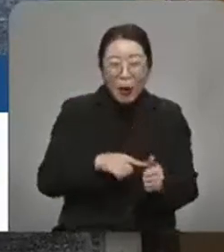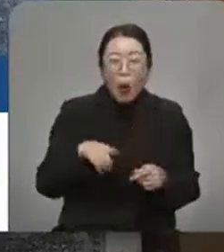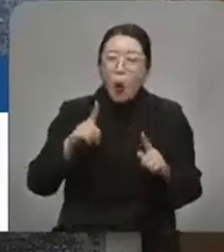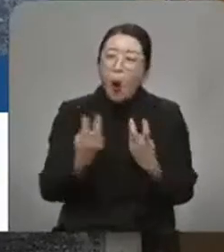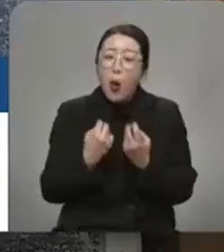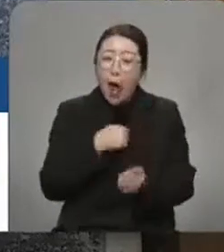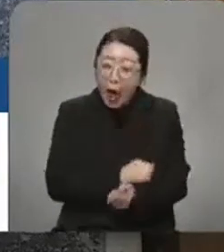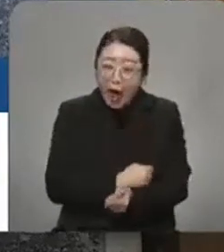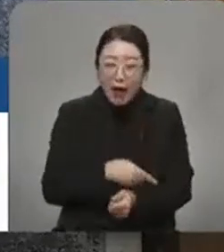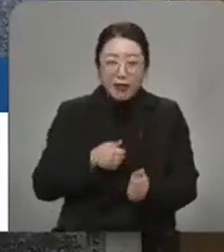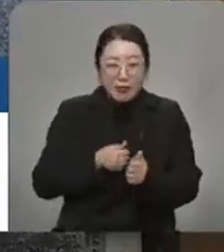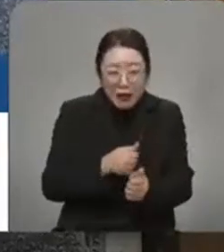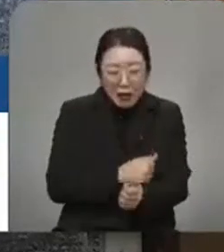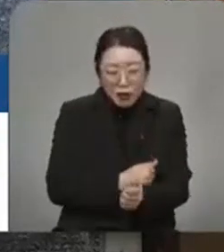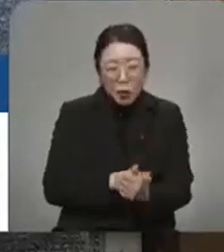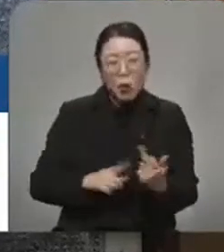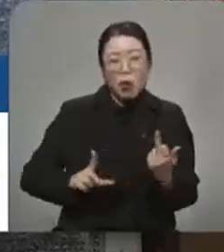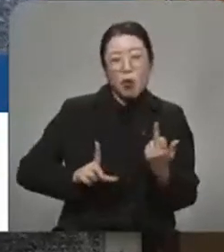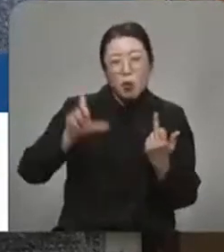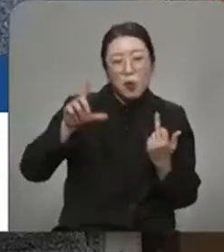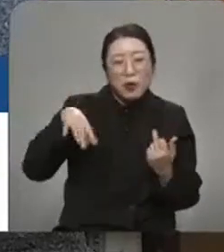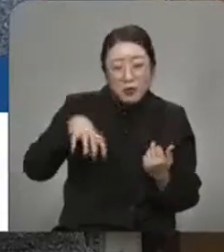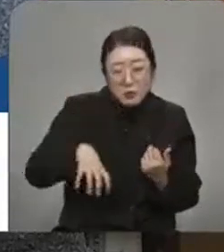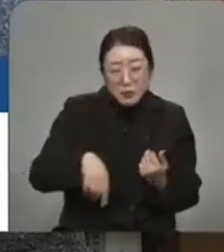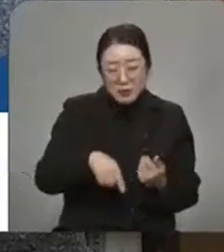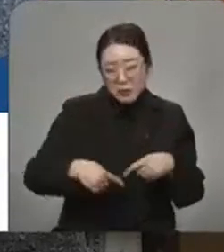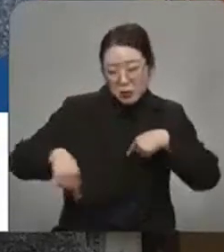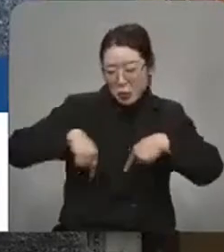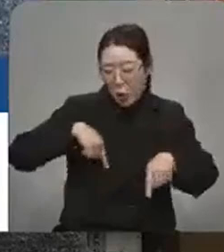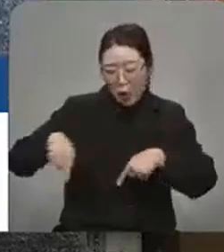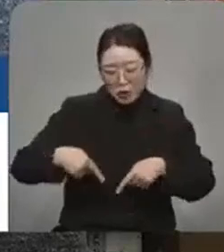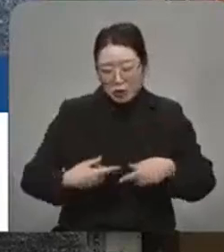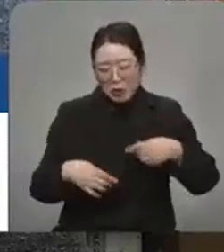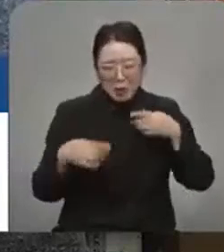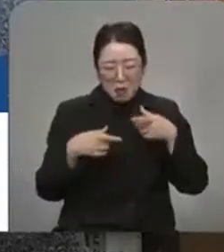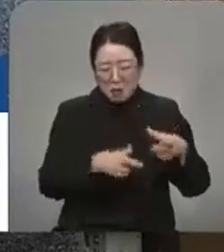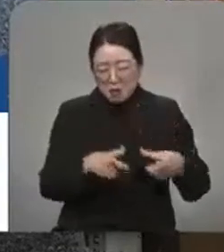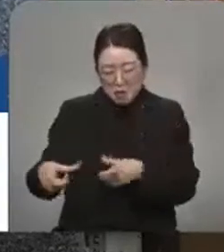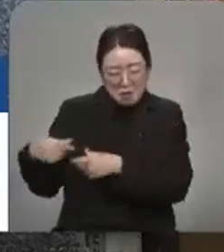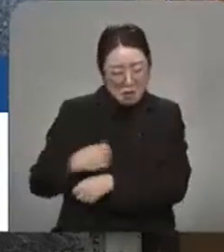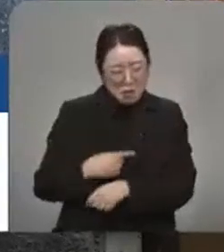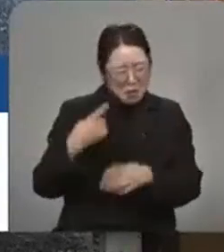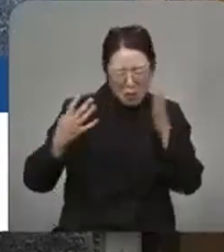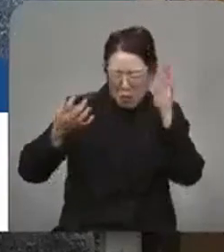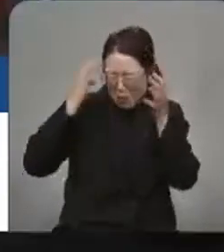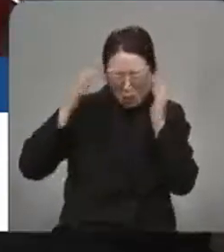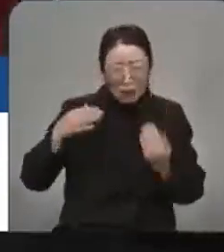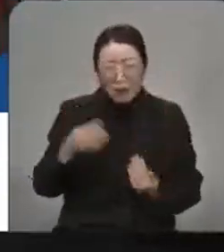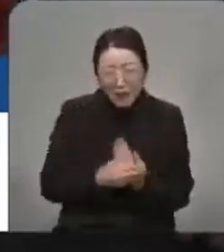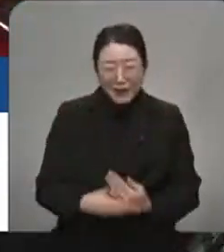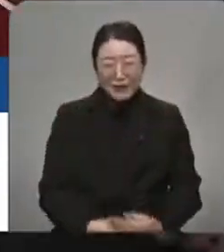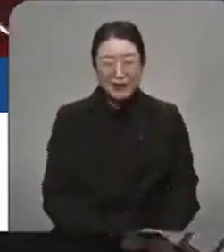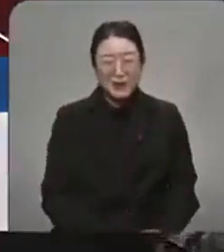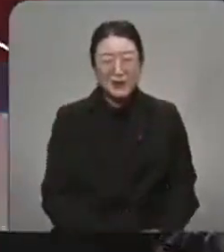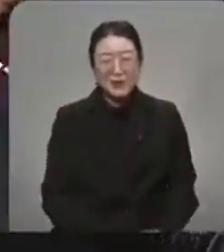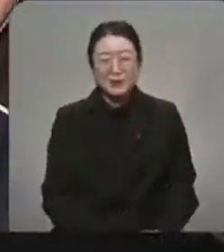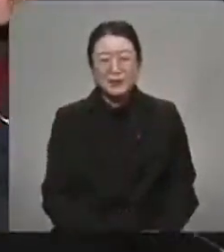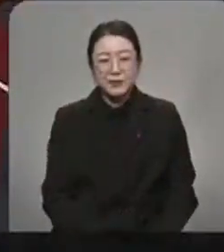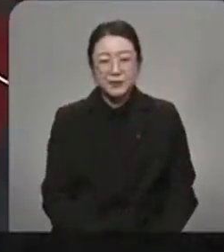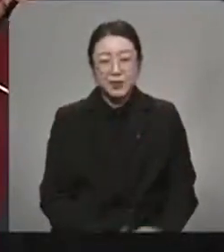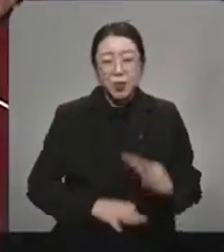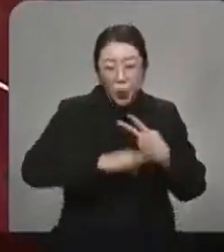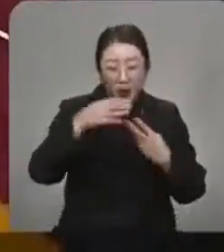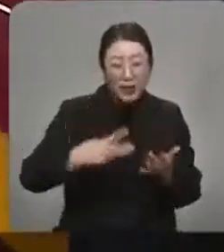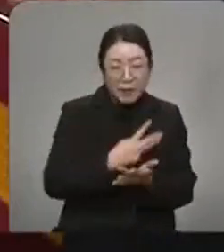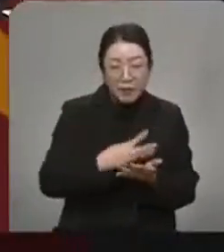취하느냐 하는 것에 따라서 동해 안에 정치 지형이 요동칠 수 있다 이렇게 보여집니다 동해